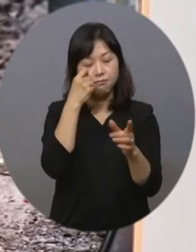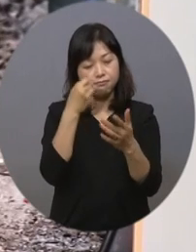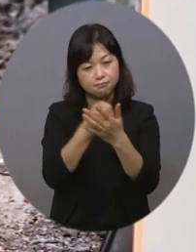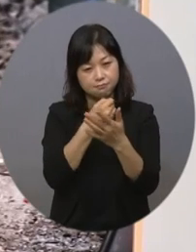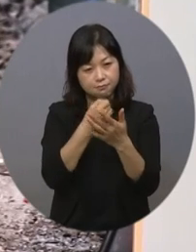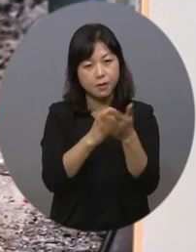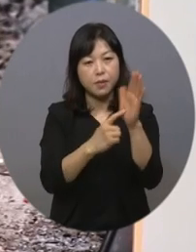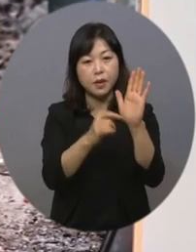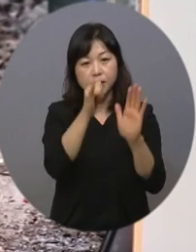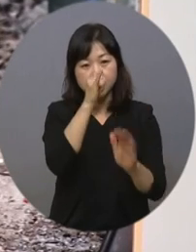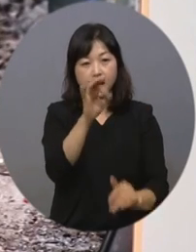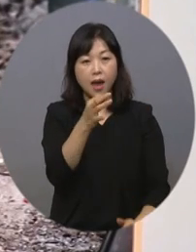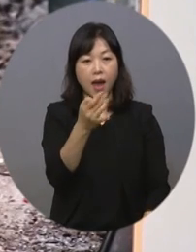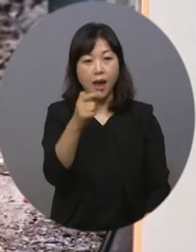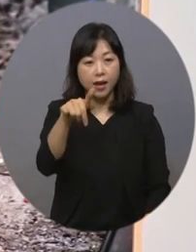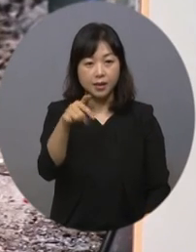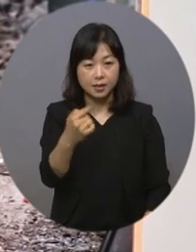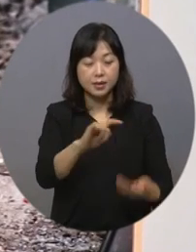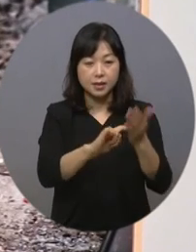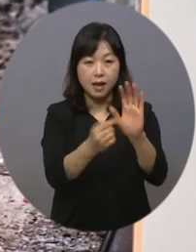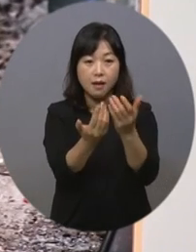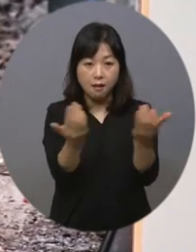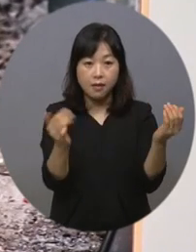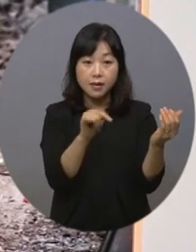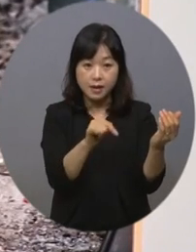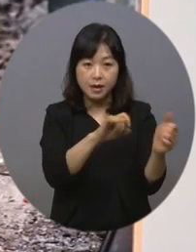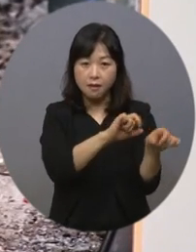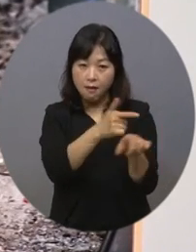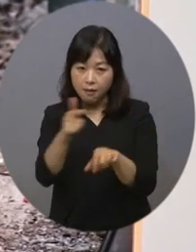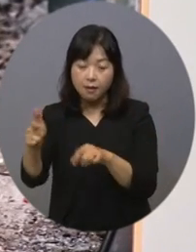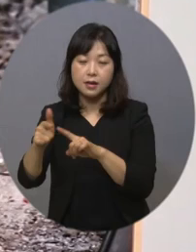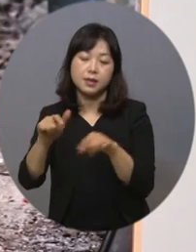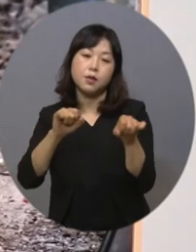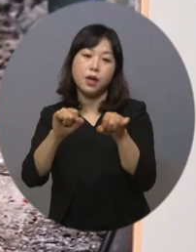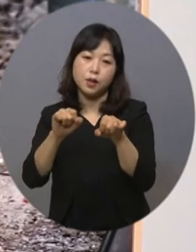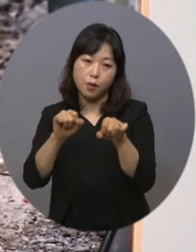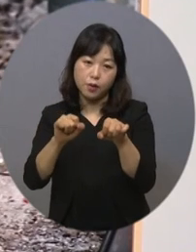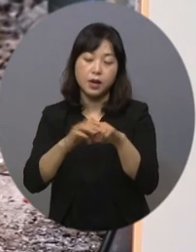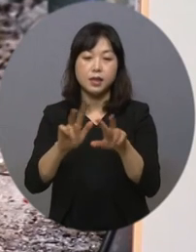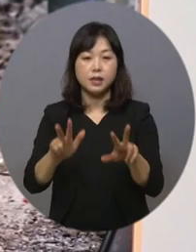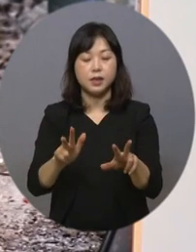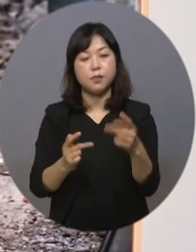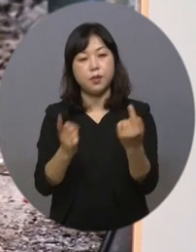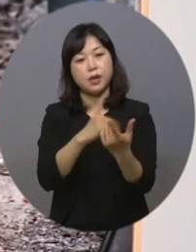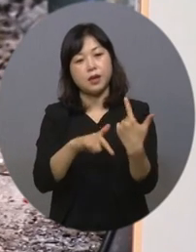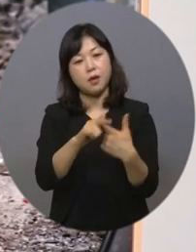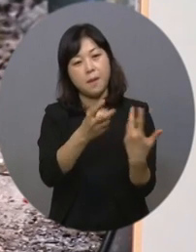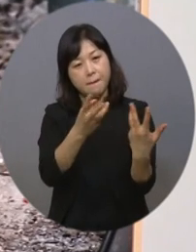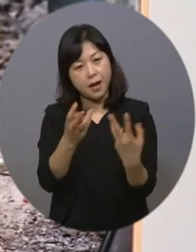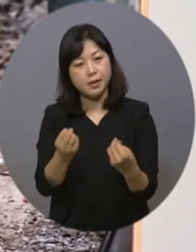담은 에그갤러리의 다양한 예술활동으로 지금보다 더 소통하는 따뜻함이 이어져